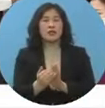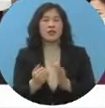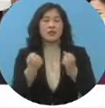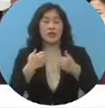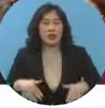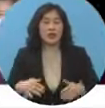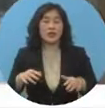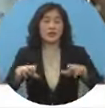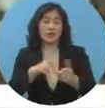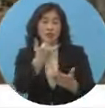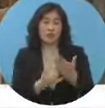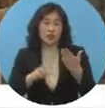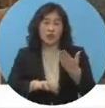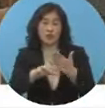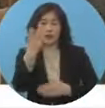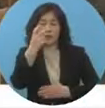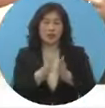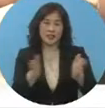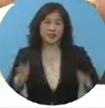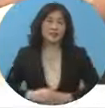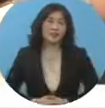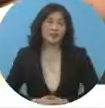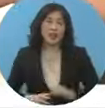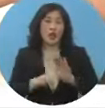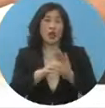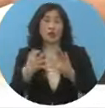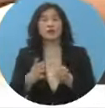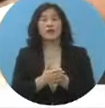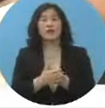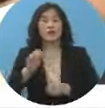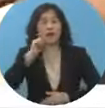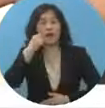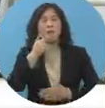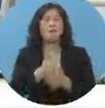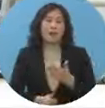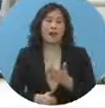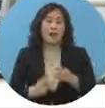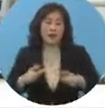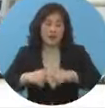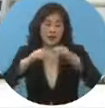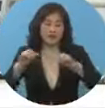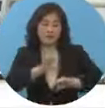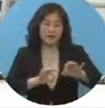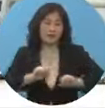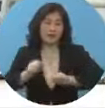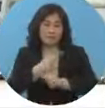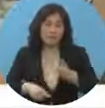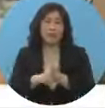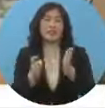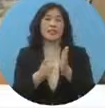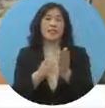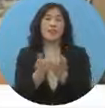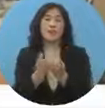나섰습니다 전남도는 코로나 1구 사태로 어려움에 부닥친 지역경제 활성화를 위해 긴급 대책 을